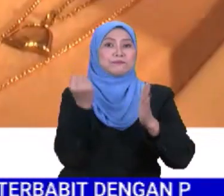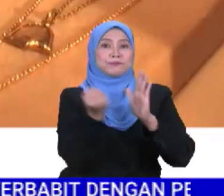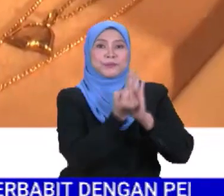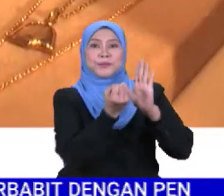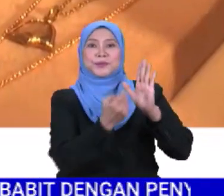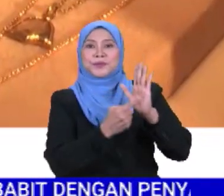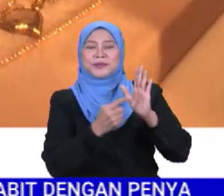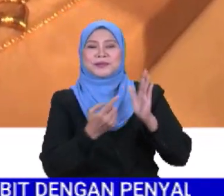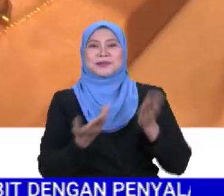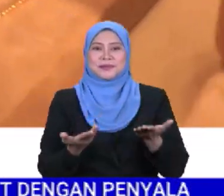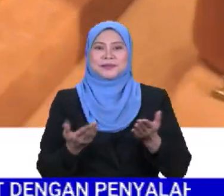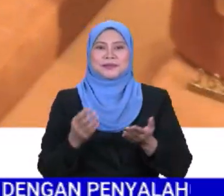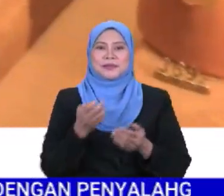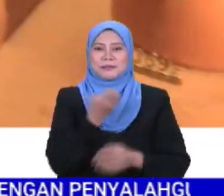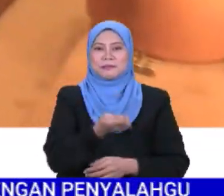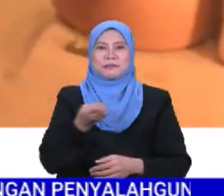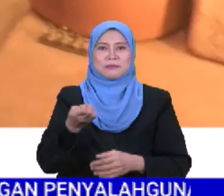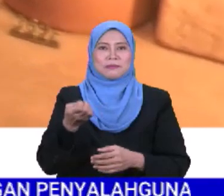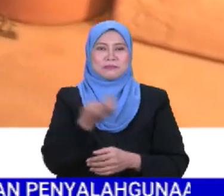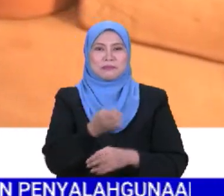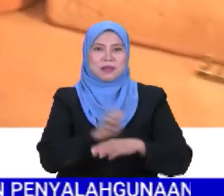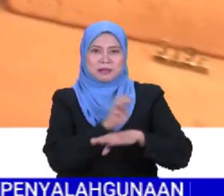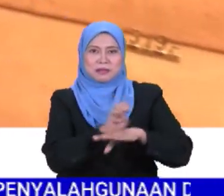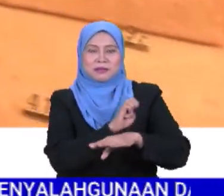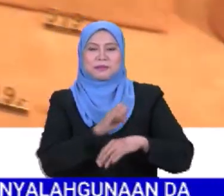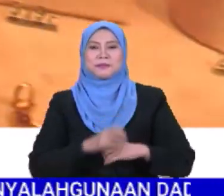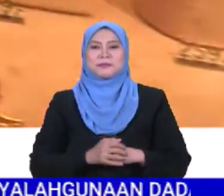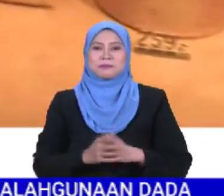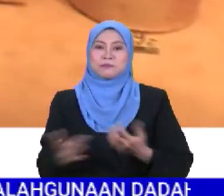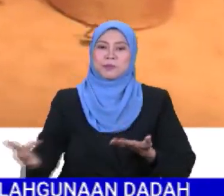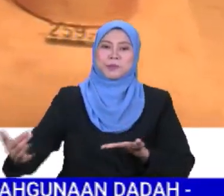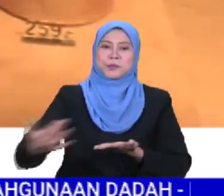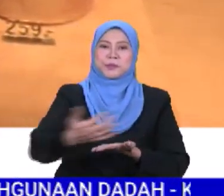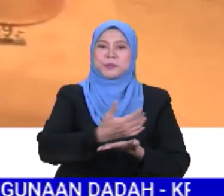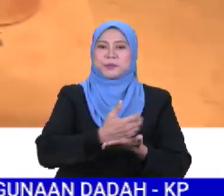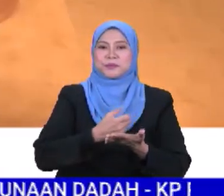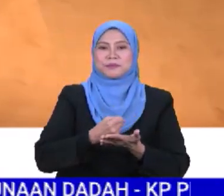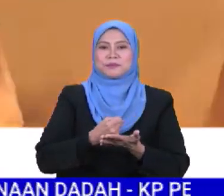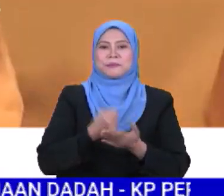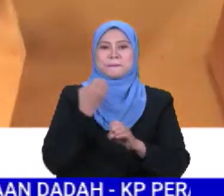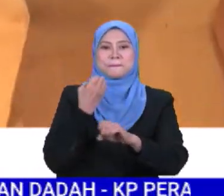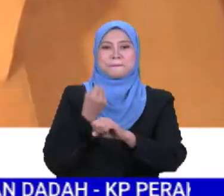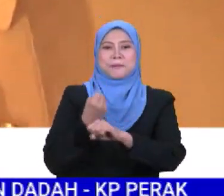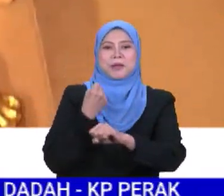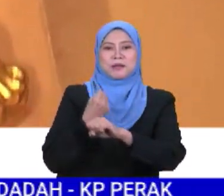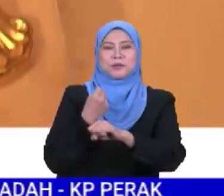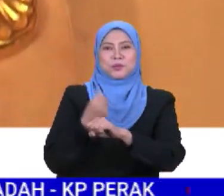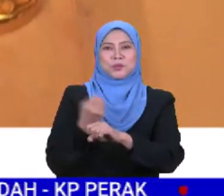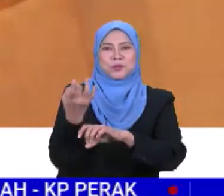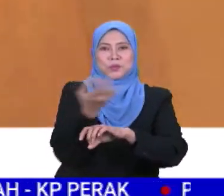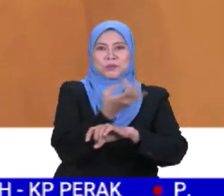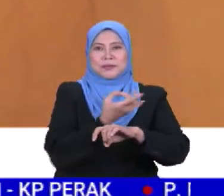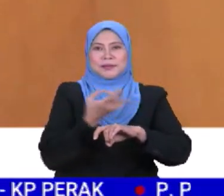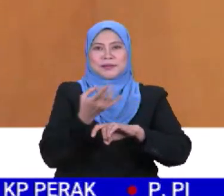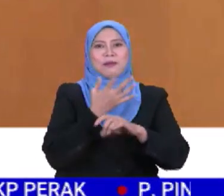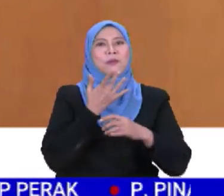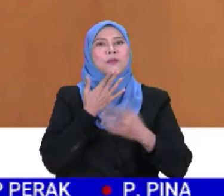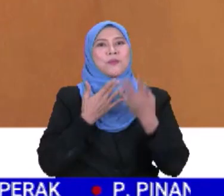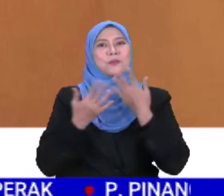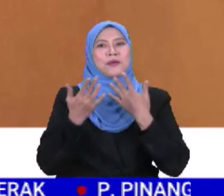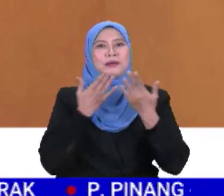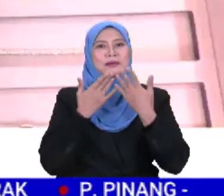aksesori Spanyol Tous. Tous High Summer 2022 Collection menggabungkan batu permata dan animal pelbagai warna.